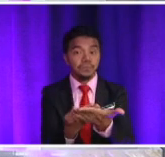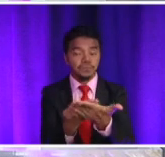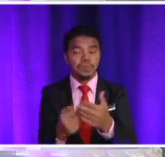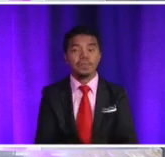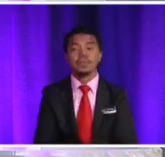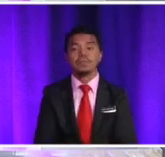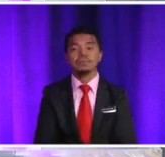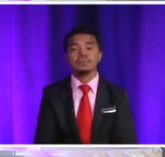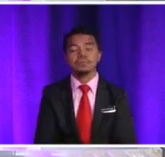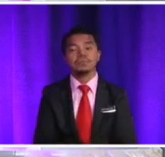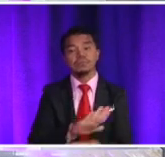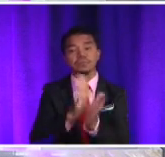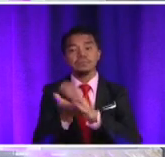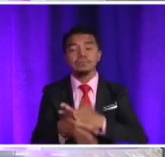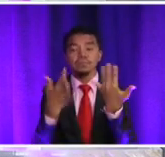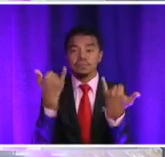ke Penghujung kelas kita